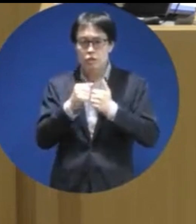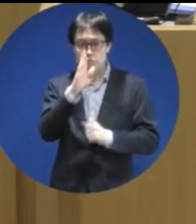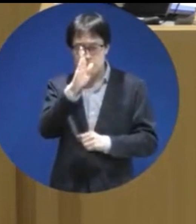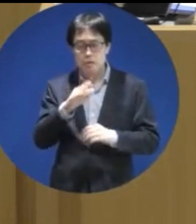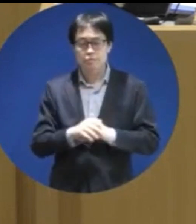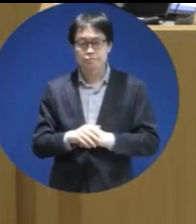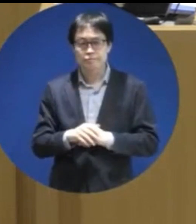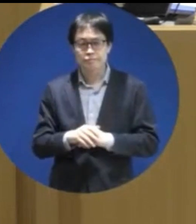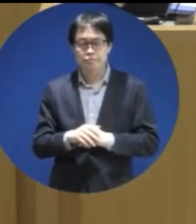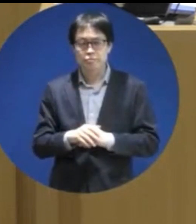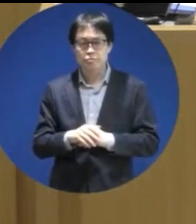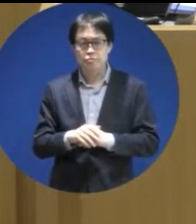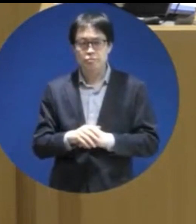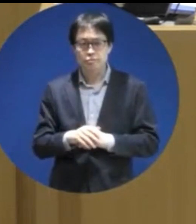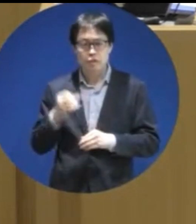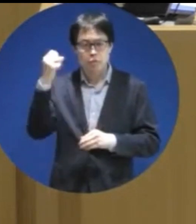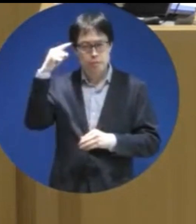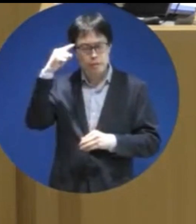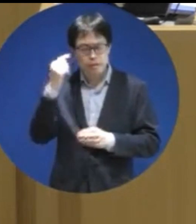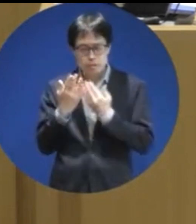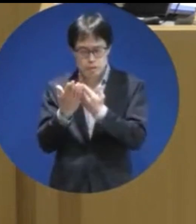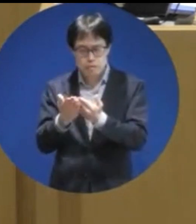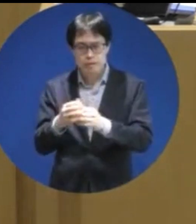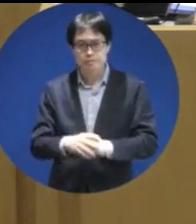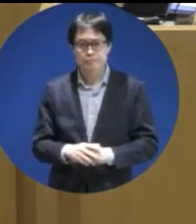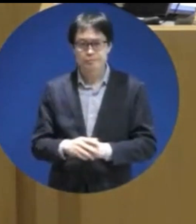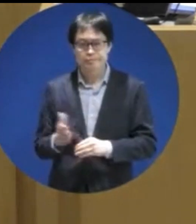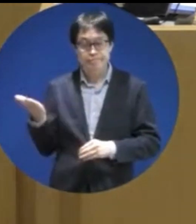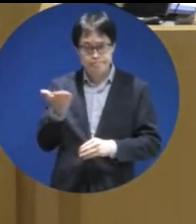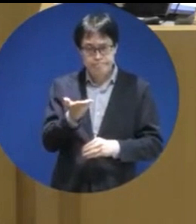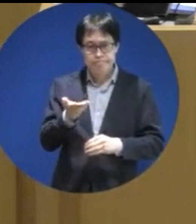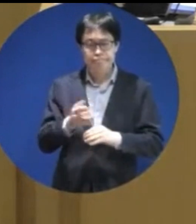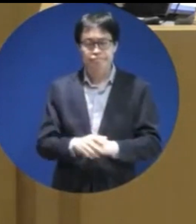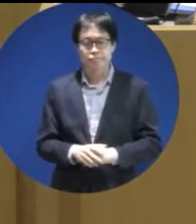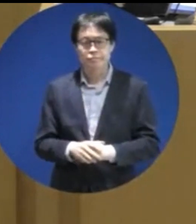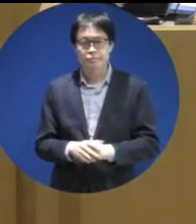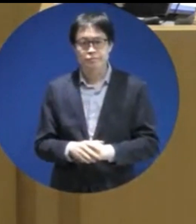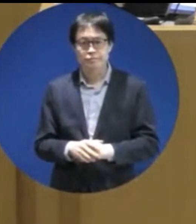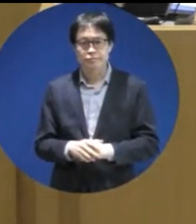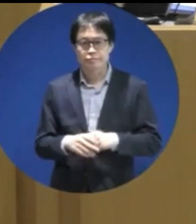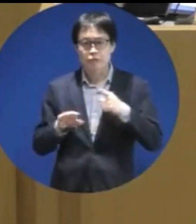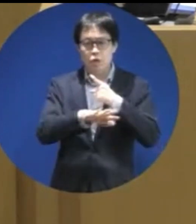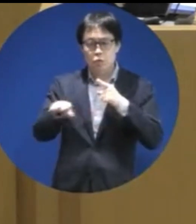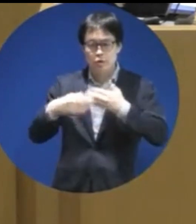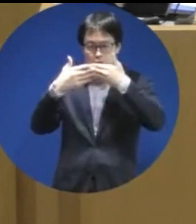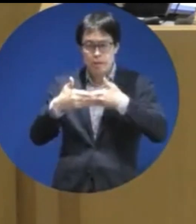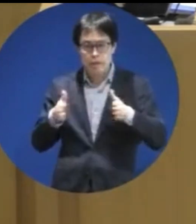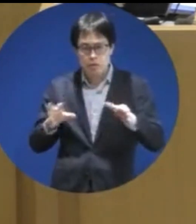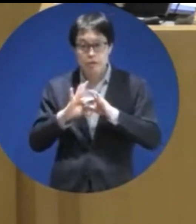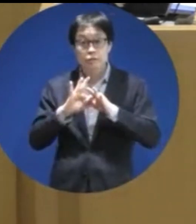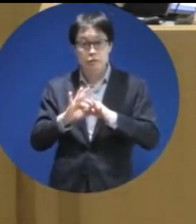います。そのことに関しての所見をお伺いします。次に、公園のバリアフリーに関